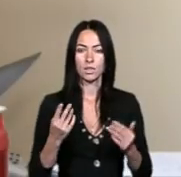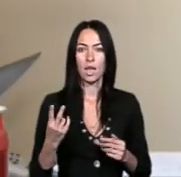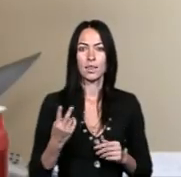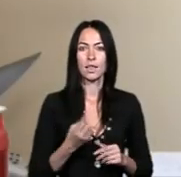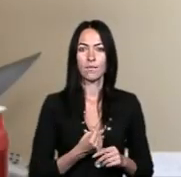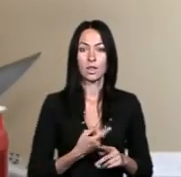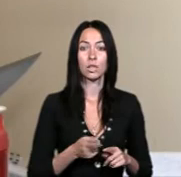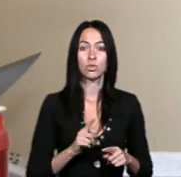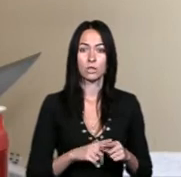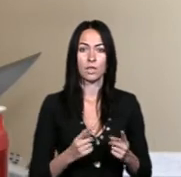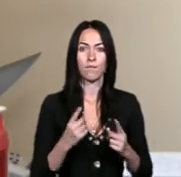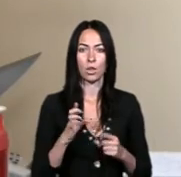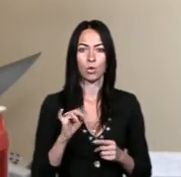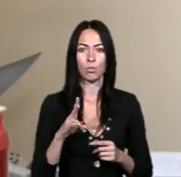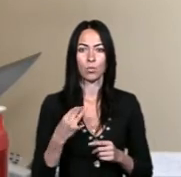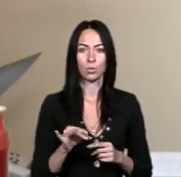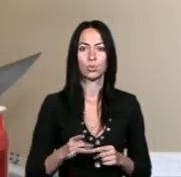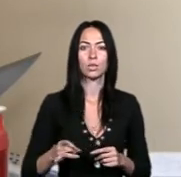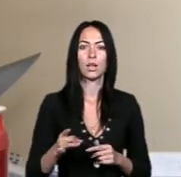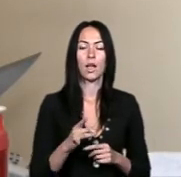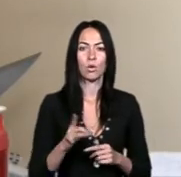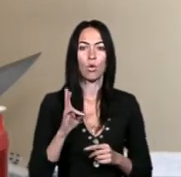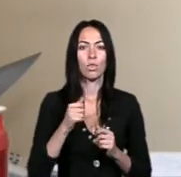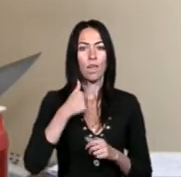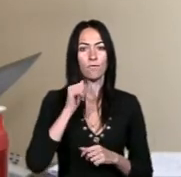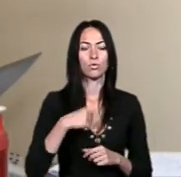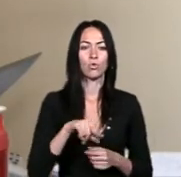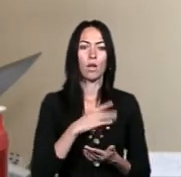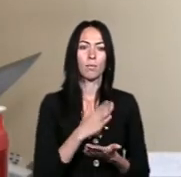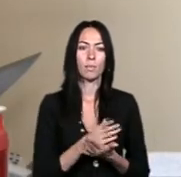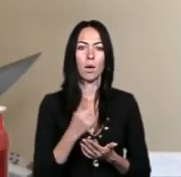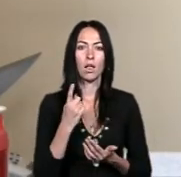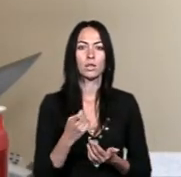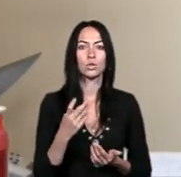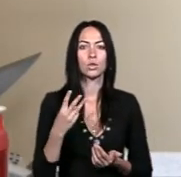2 тижні. Це Великобурлуцький район. На вчора ми мали